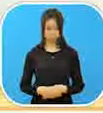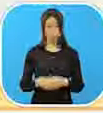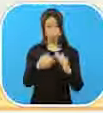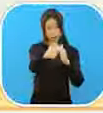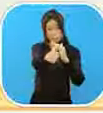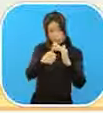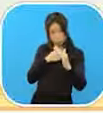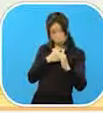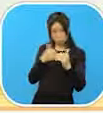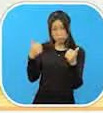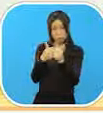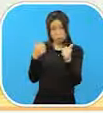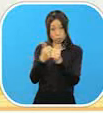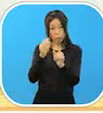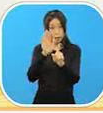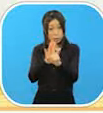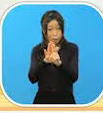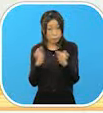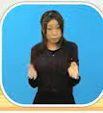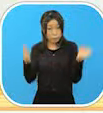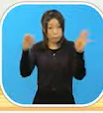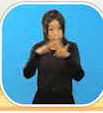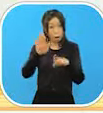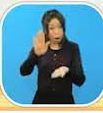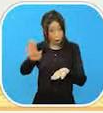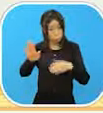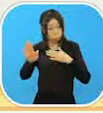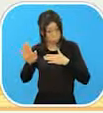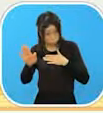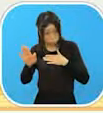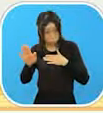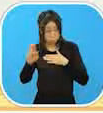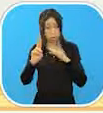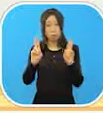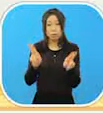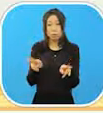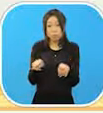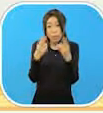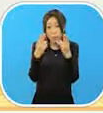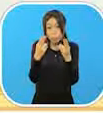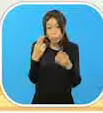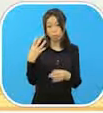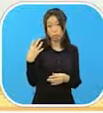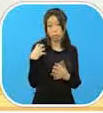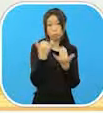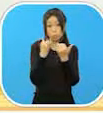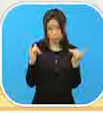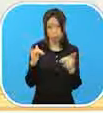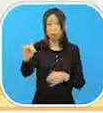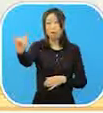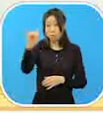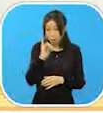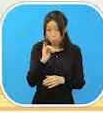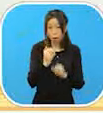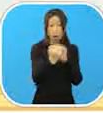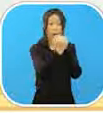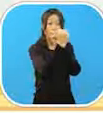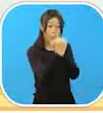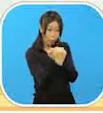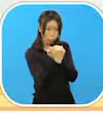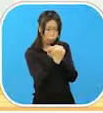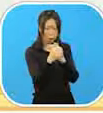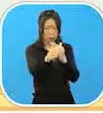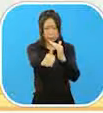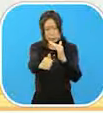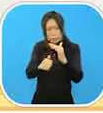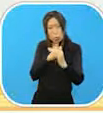引きこもり相談支援センターをご存知ですか？専任のコーディネーターが電話や面接で引きこもり状態に